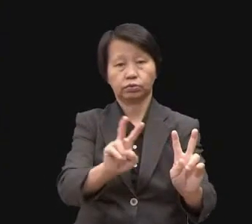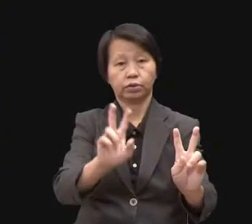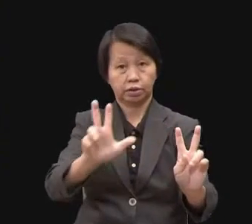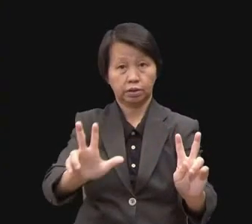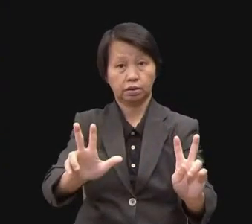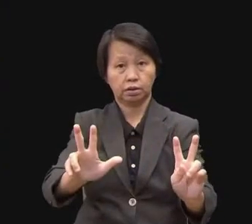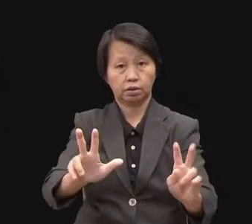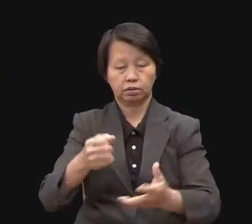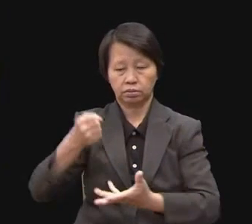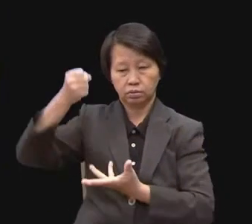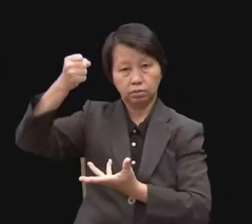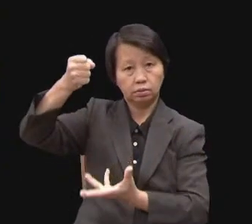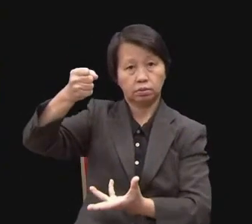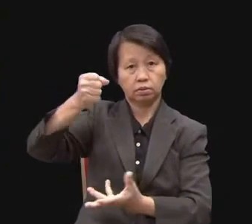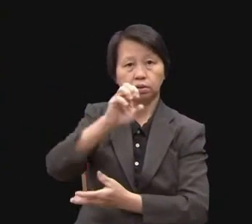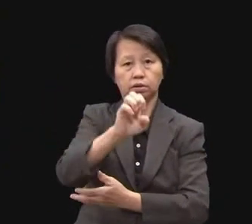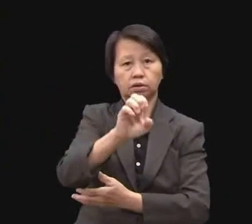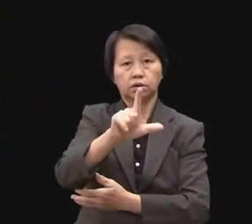peruntukan